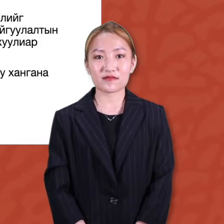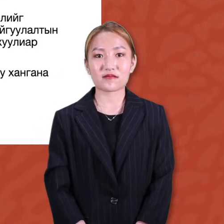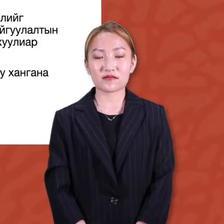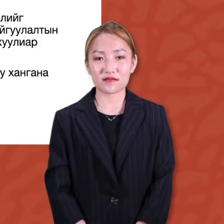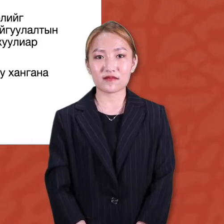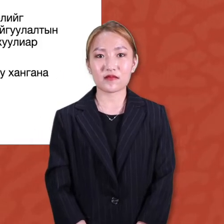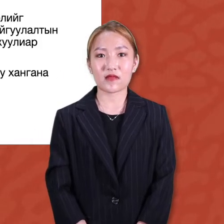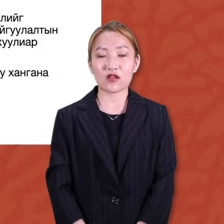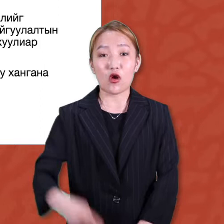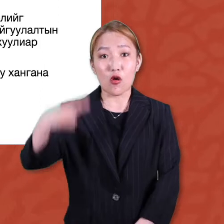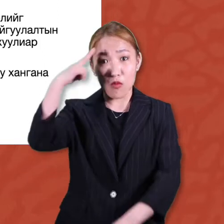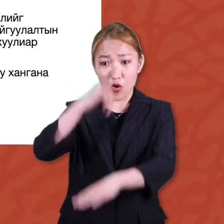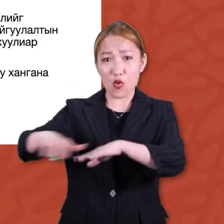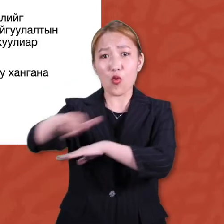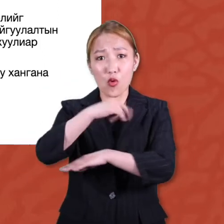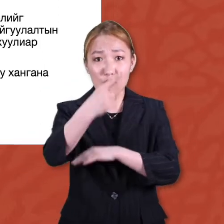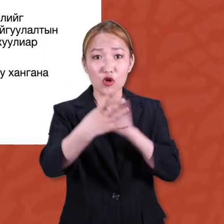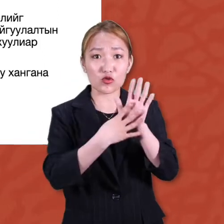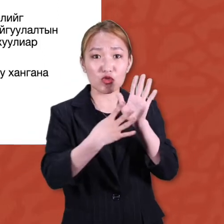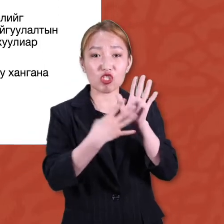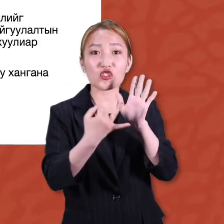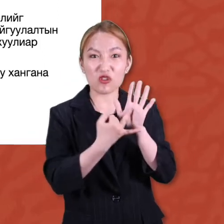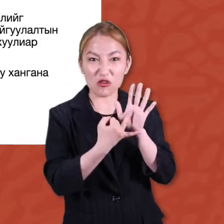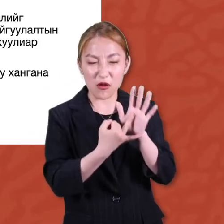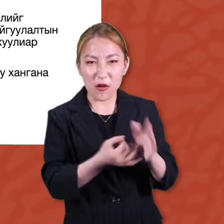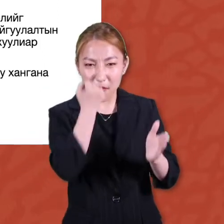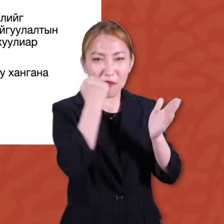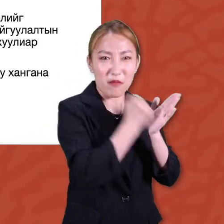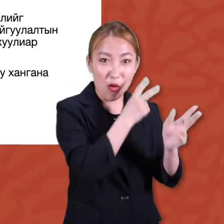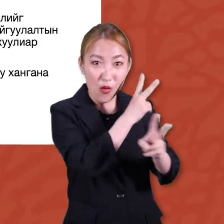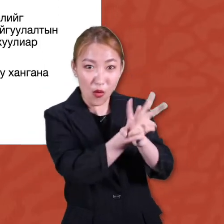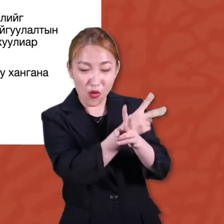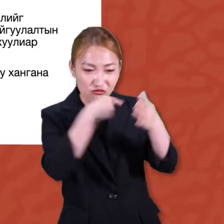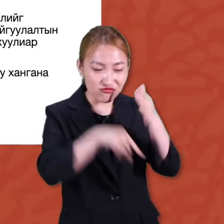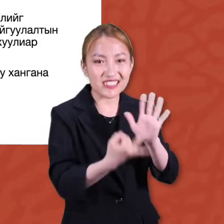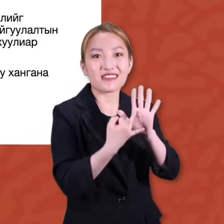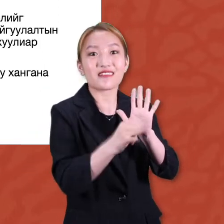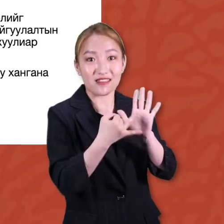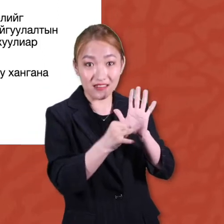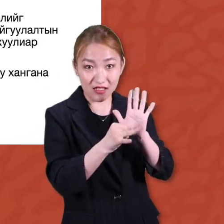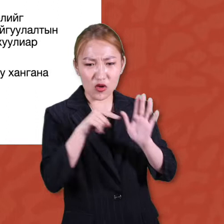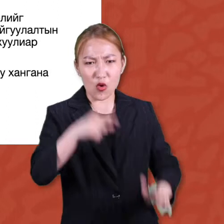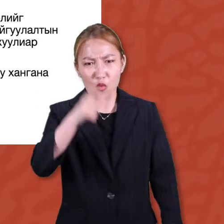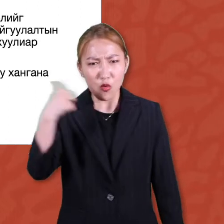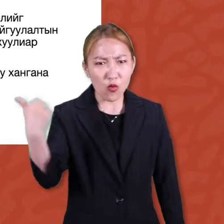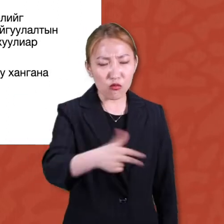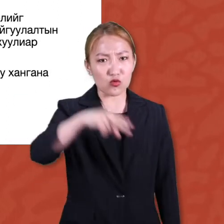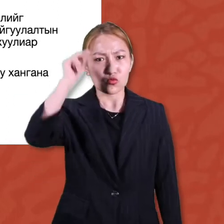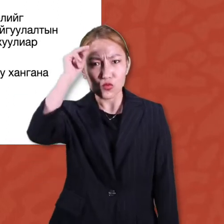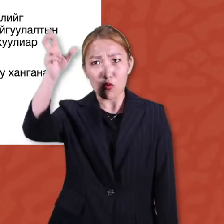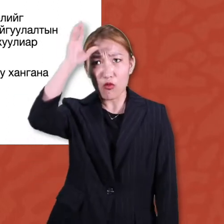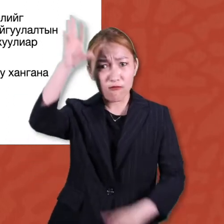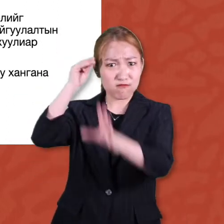Бүгд найрамдах Польш улсын 1997 онд батлагдсан үндсэн хуулийн 70-р зүйлд хүн бүрийн сурч боловсрох